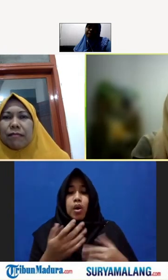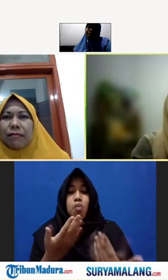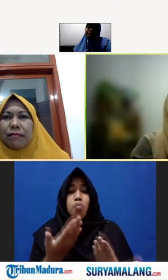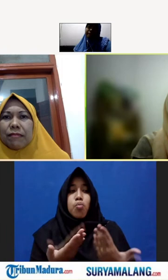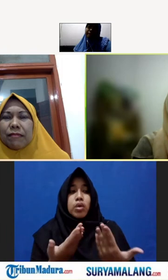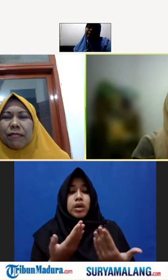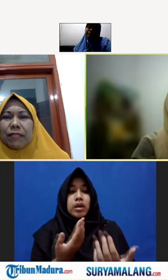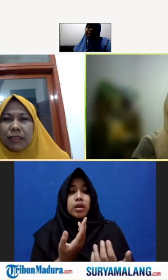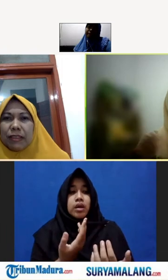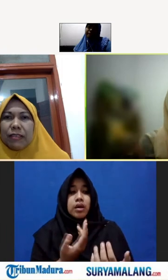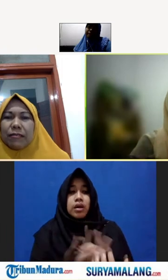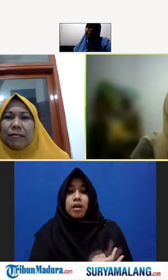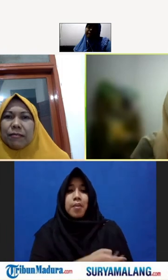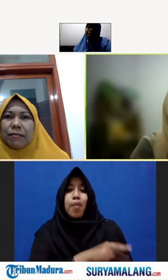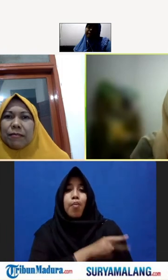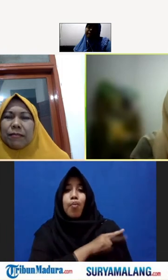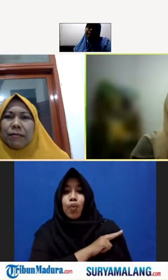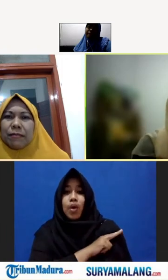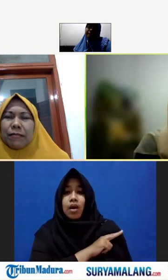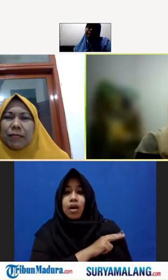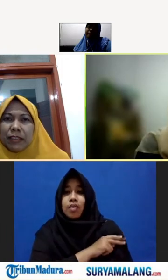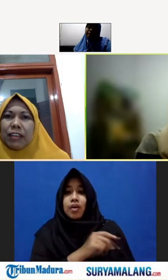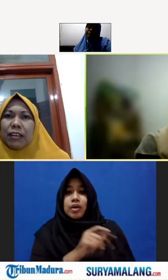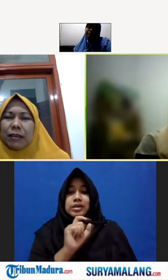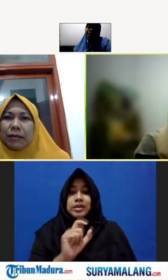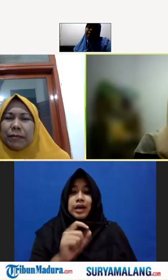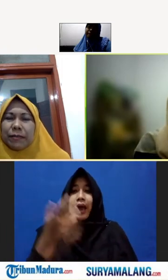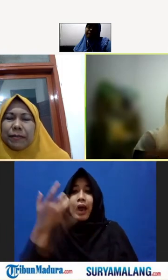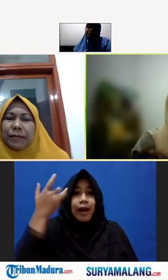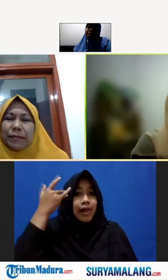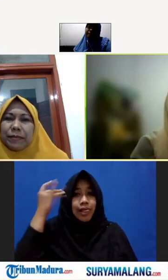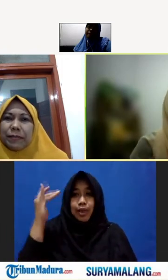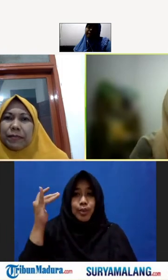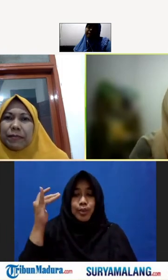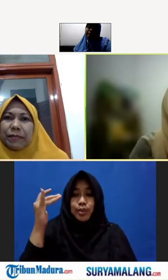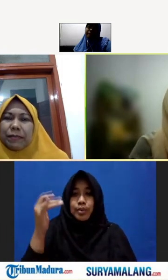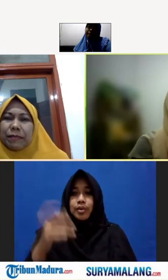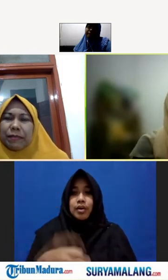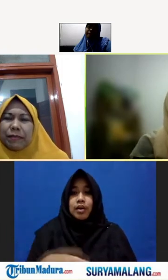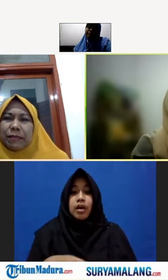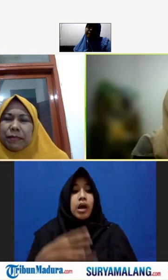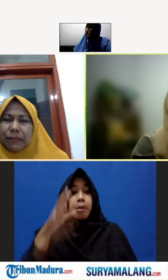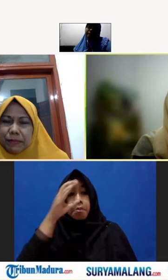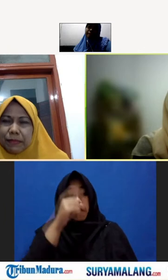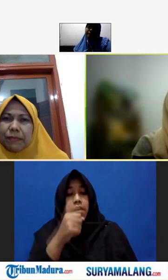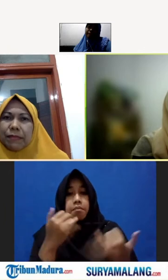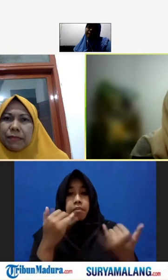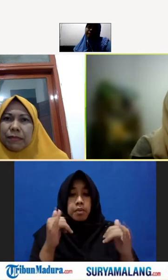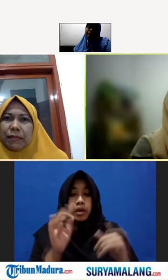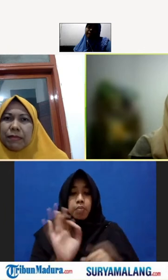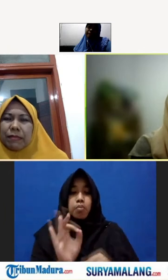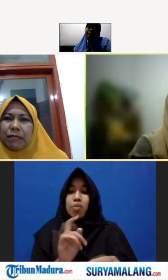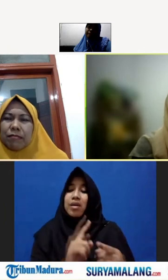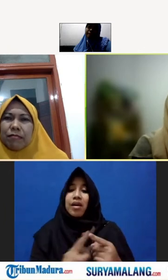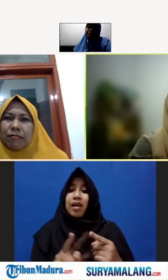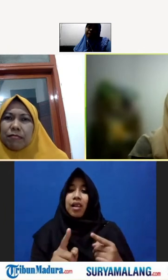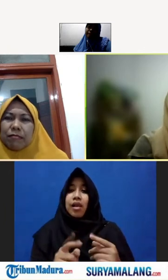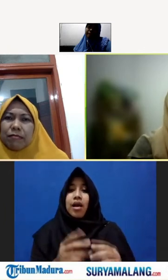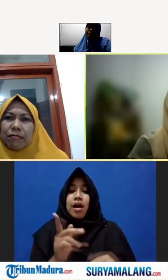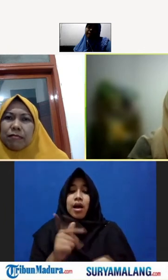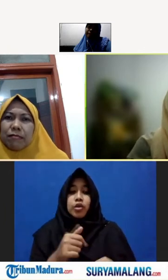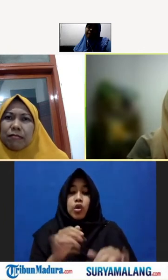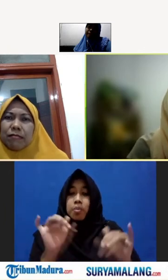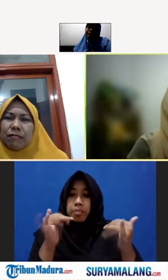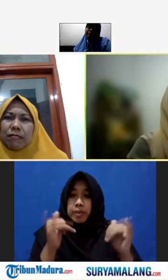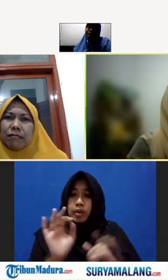ada, makanya nggak tahu caranya. Atau yeah. Kenal permainannya. atau permainannya bukan yang